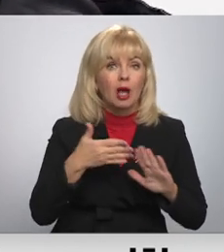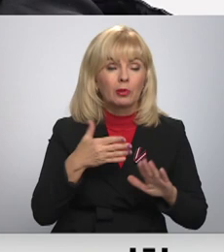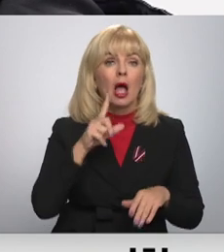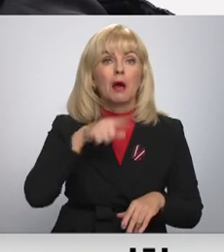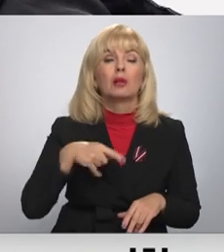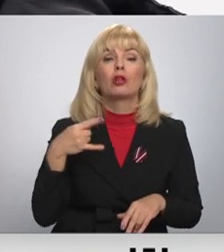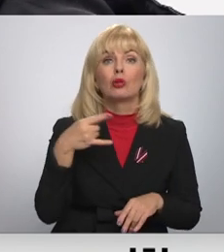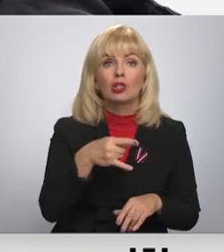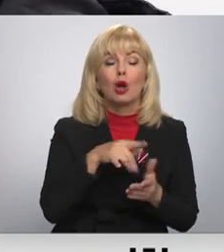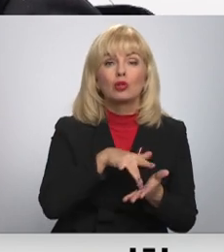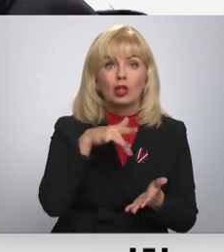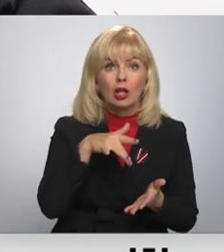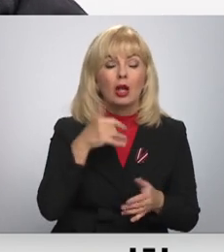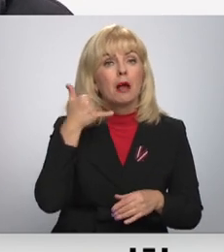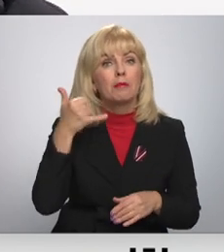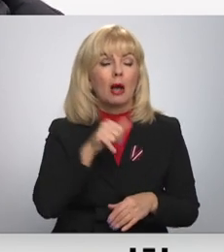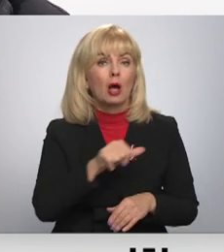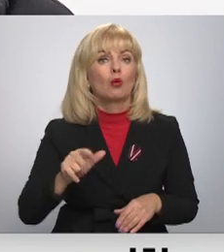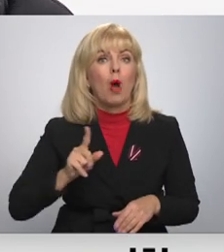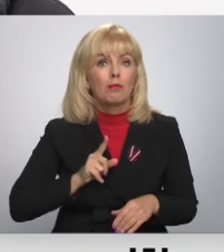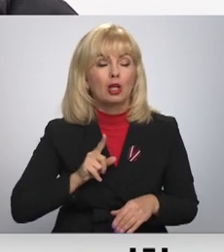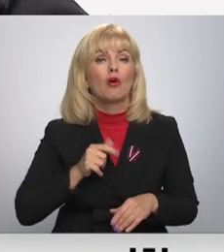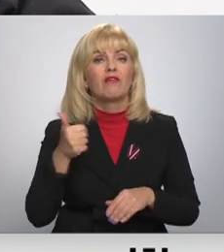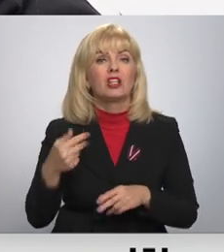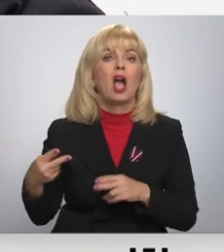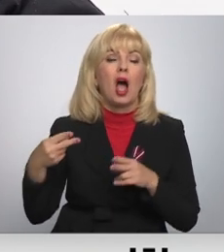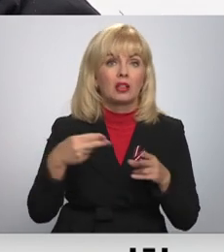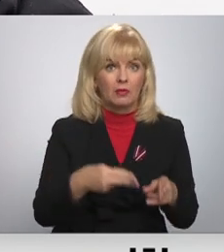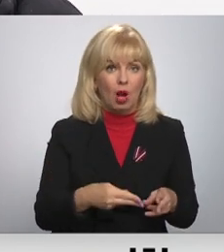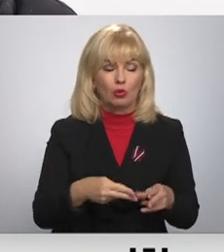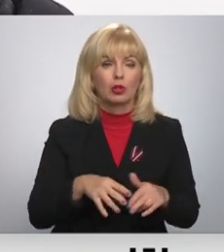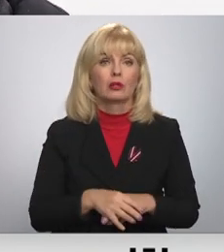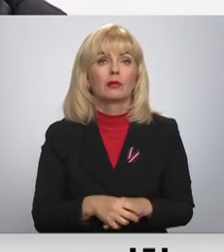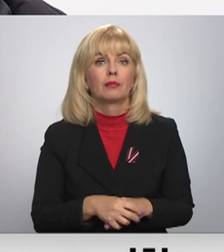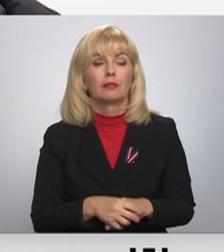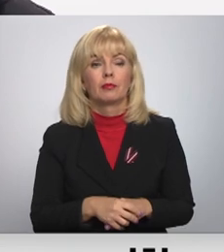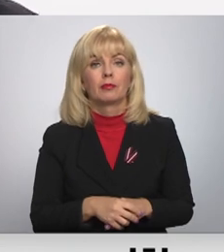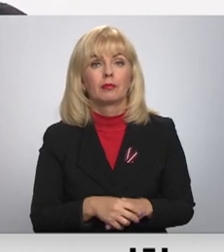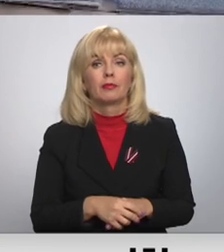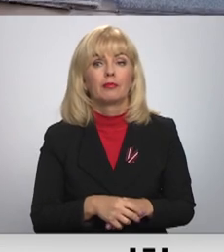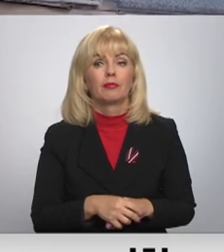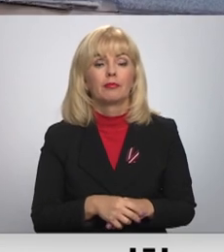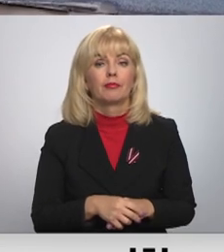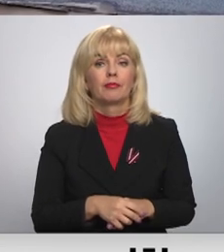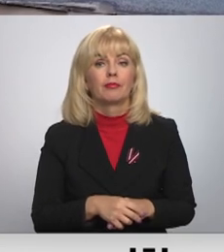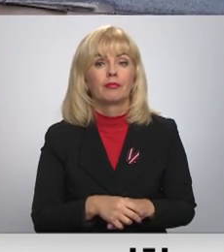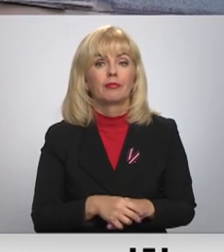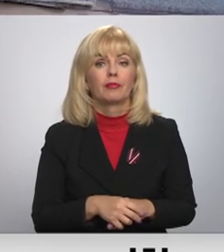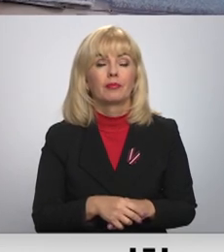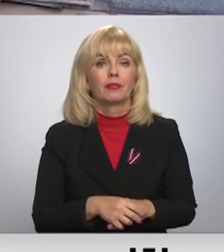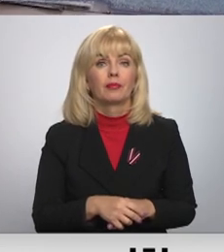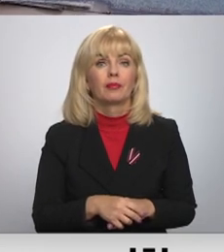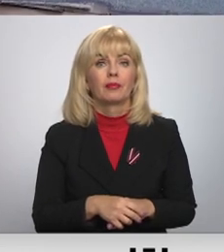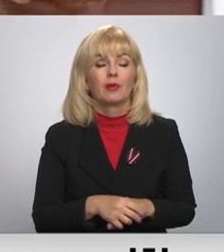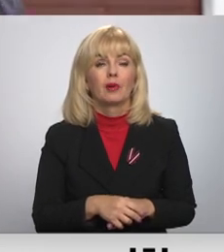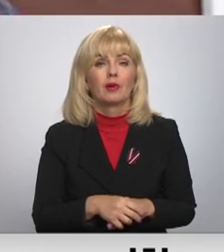un centru. Piezvanīja robežsargiem un viņi atbrauca. Pazvanīja paganisti, ka priehali izskapāja. Da, tie za samā,